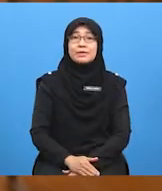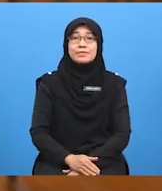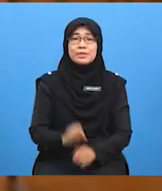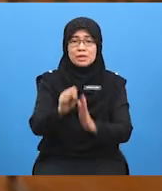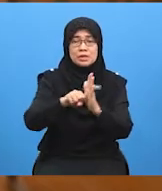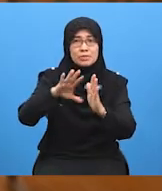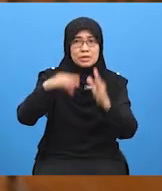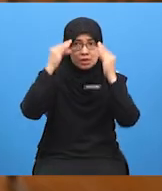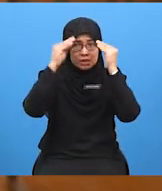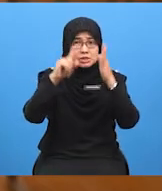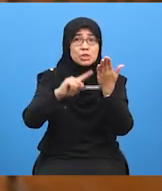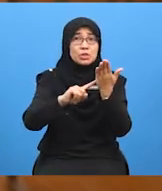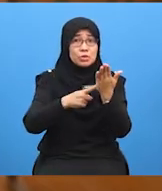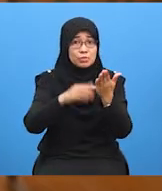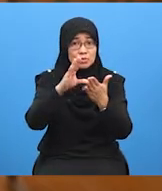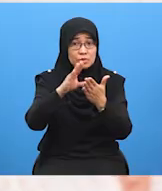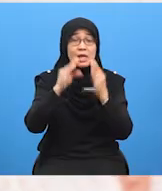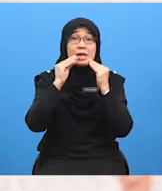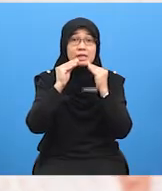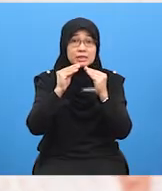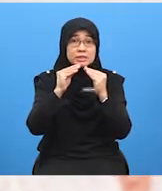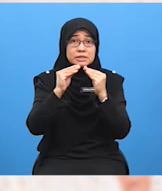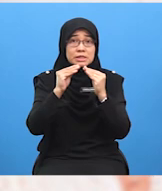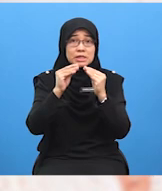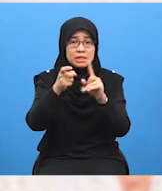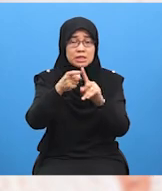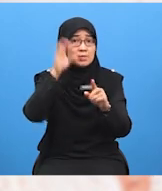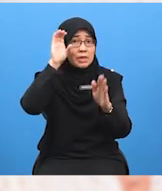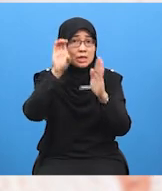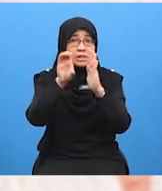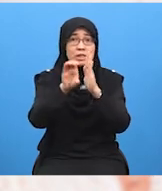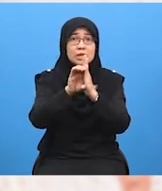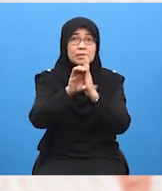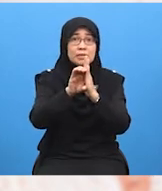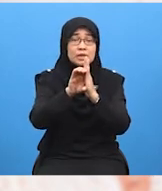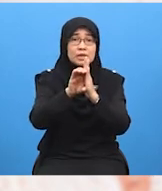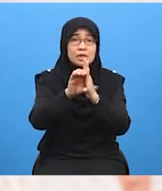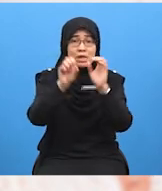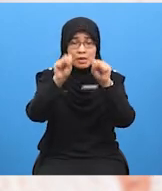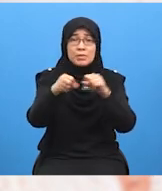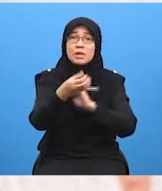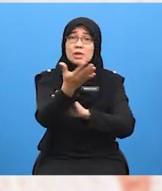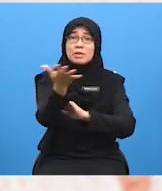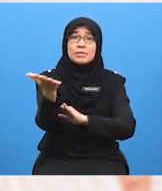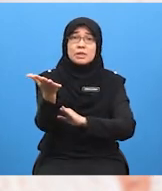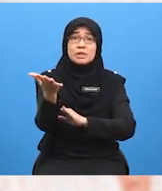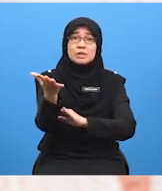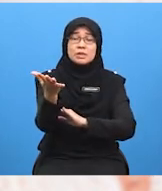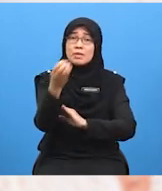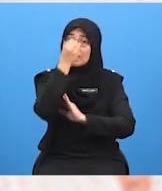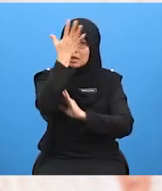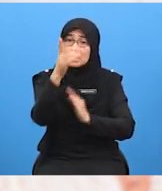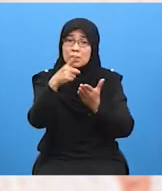Sebelum cikgu memulakan pengajaran hari ini, daripada gambar yang dilampirkan, bolehkah anda